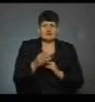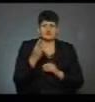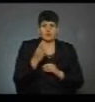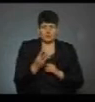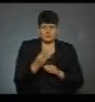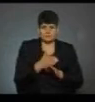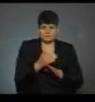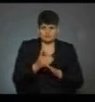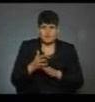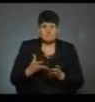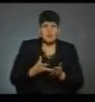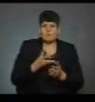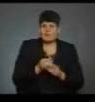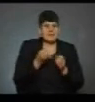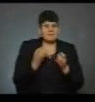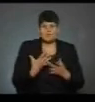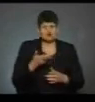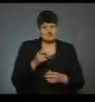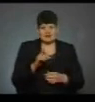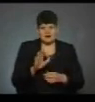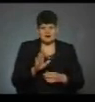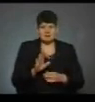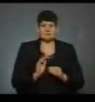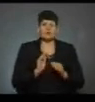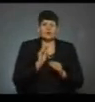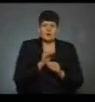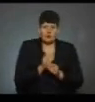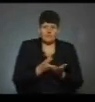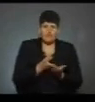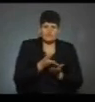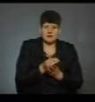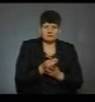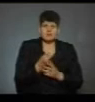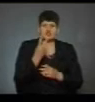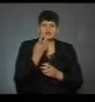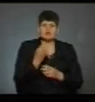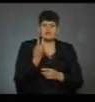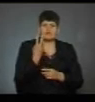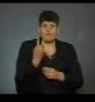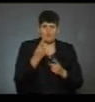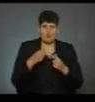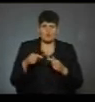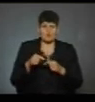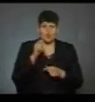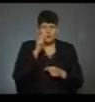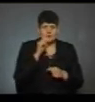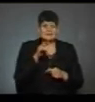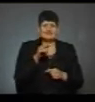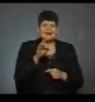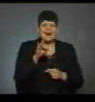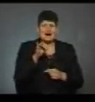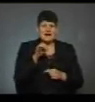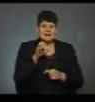трьохкомпонентна. Тобто ми оплачуємо не просто за природний газ, а додатково ми оплачуємо ще двом організаціям. Це «Укртрансгаз»